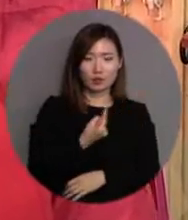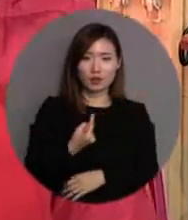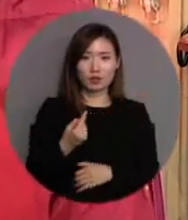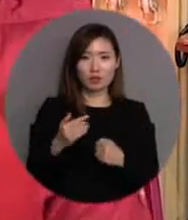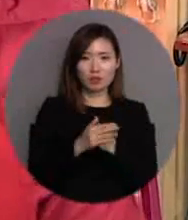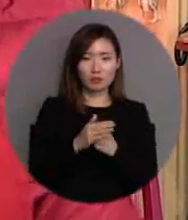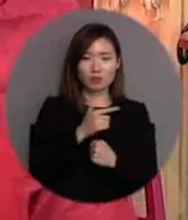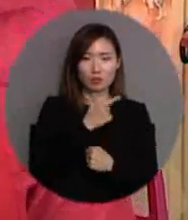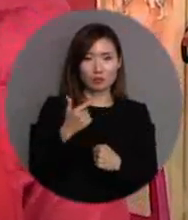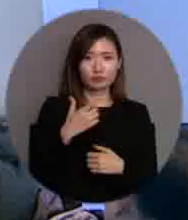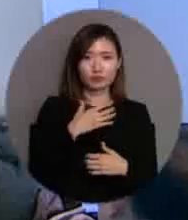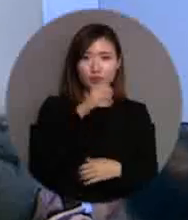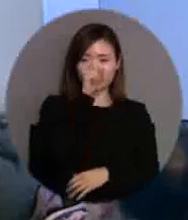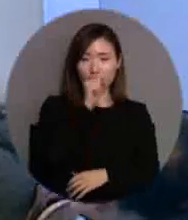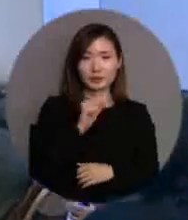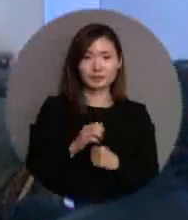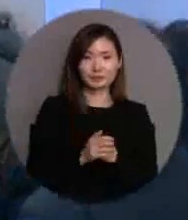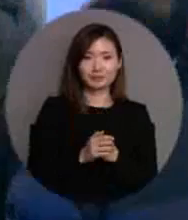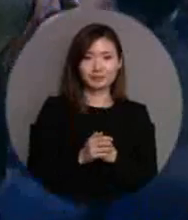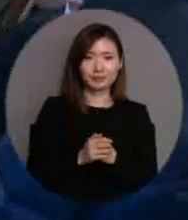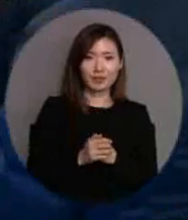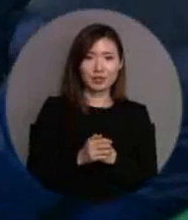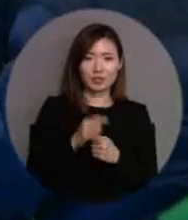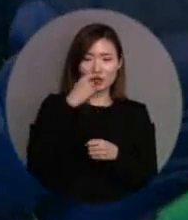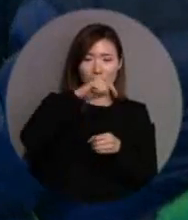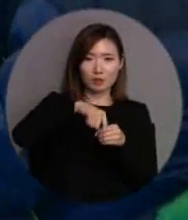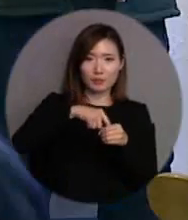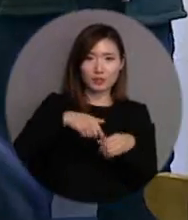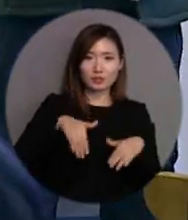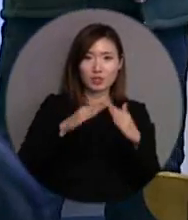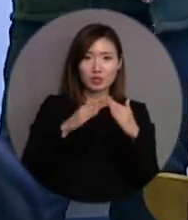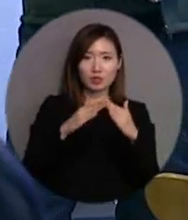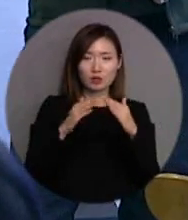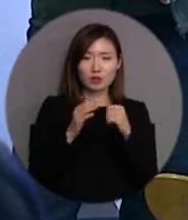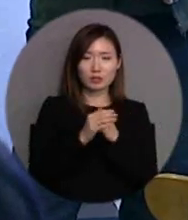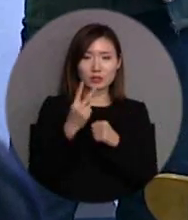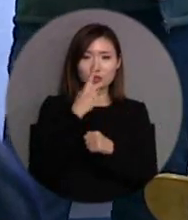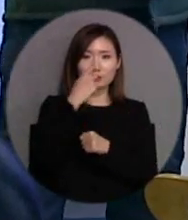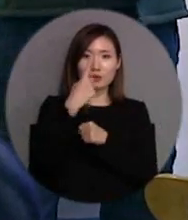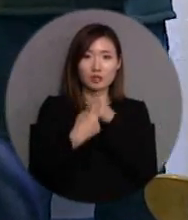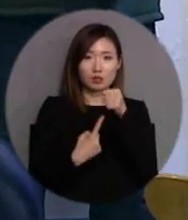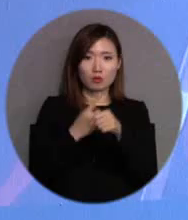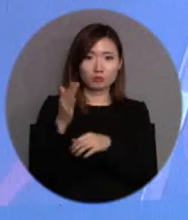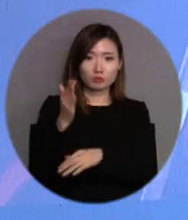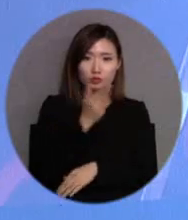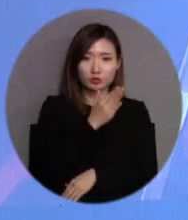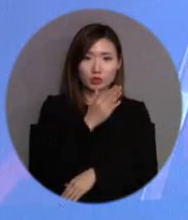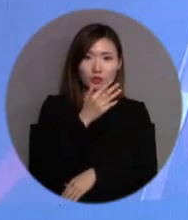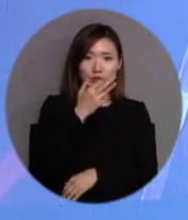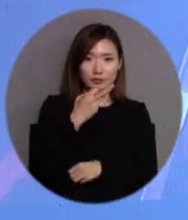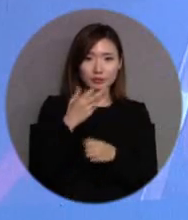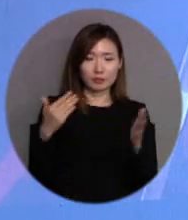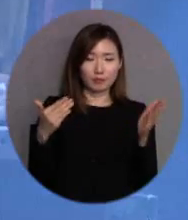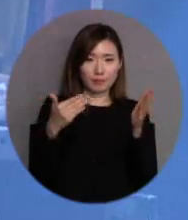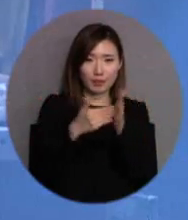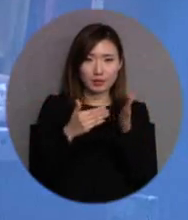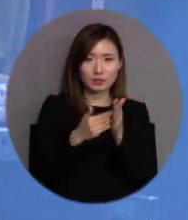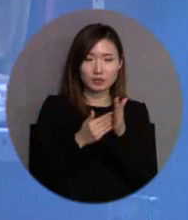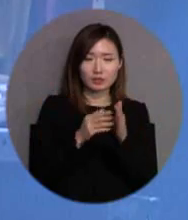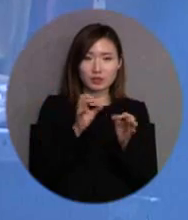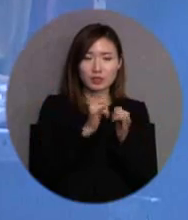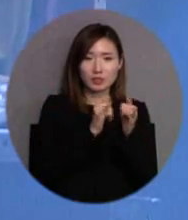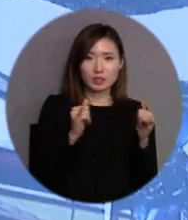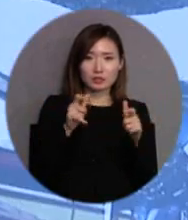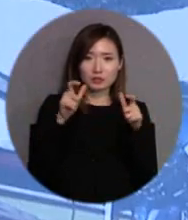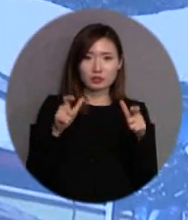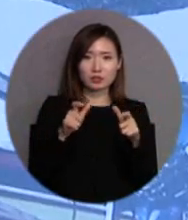그런거 에서 3 좋아해요 이 커피숍이 들어선 건물은 지난 2011년부터 2013년까지 상인들과